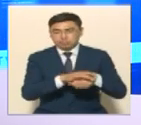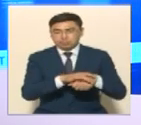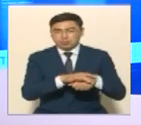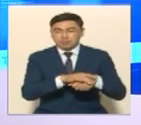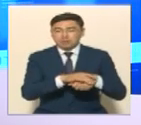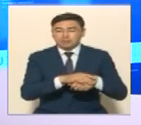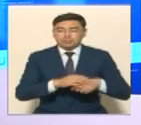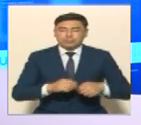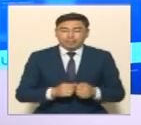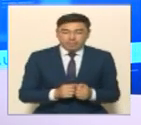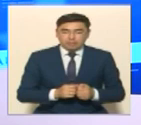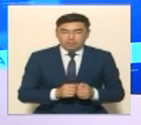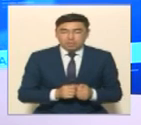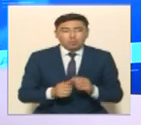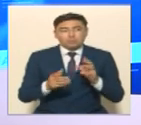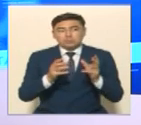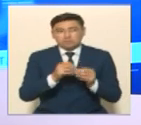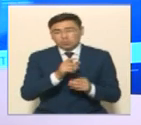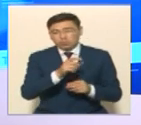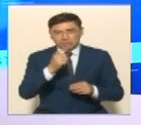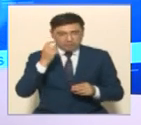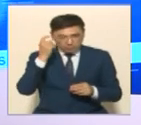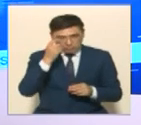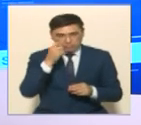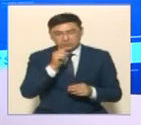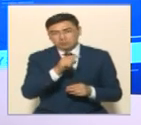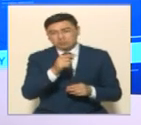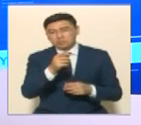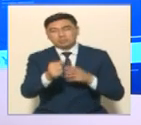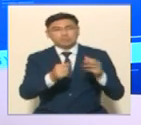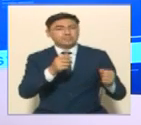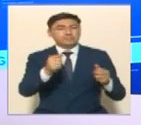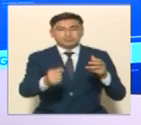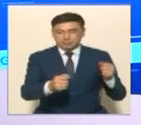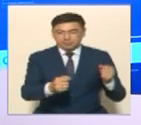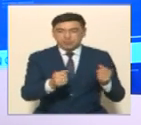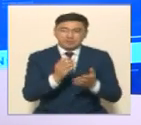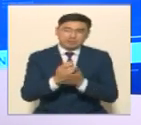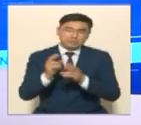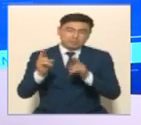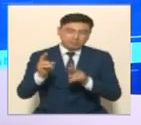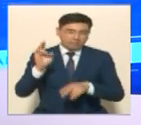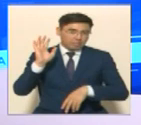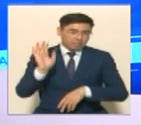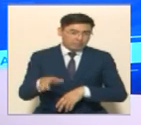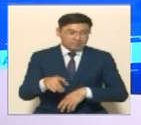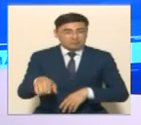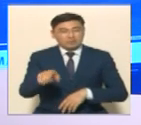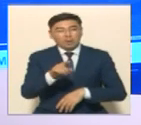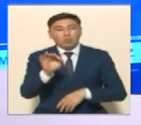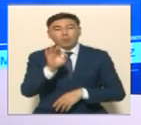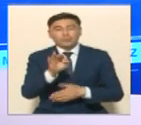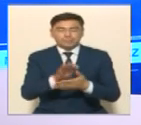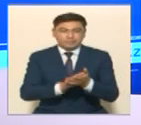аралығында өңірде өтіп жатқан мас жүргізуші қылмыскер шарасы аясында белгілі болды. Тәртіпке бағынбай ережені елемегендер туралы келесі